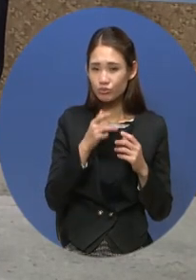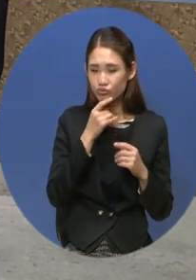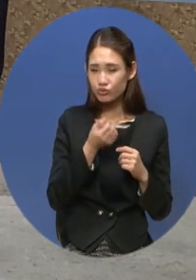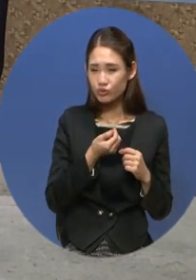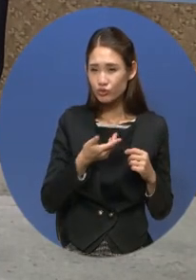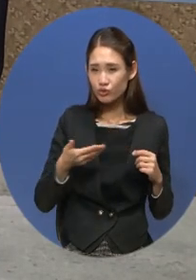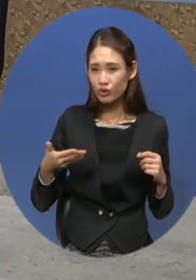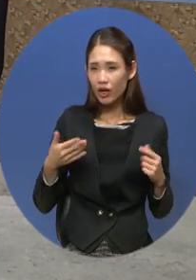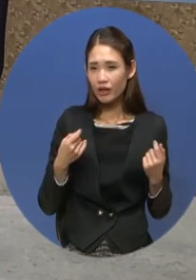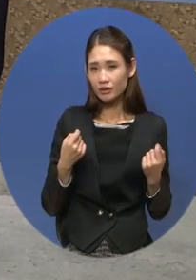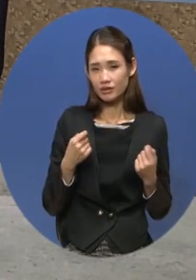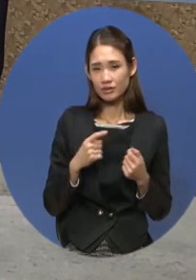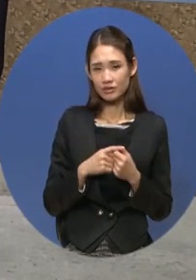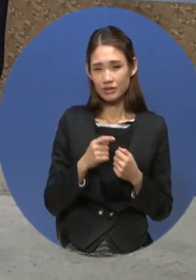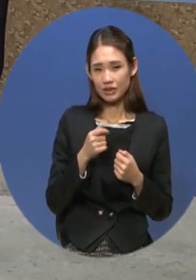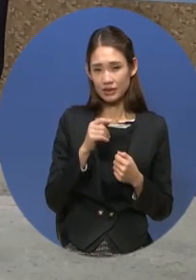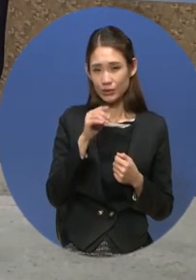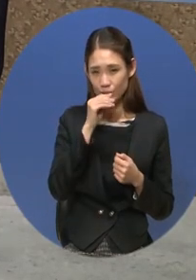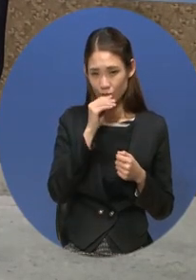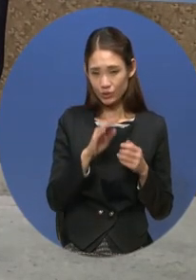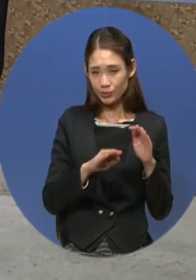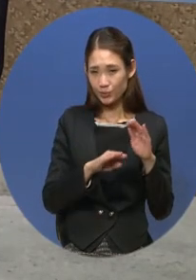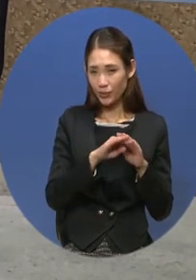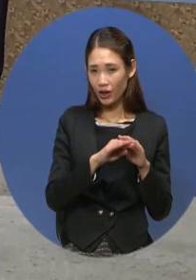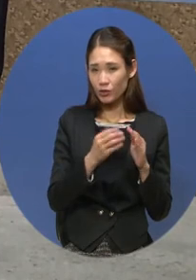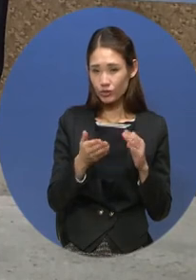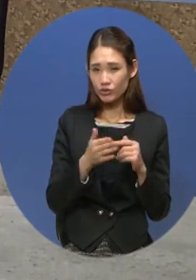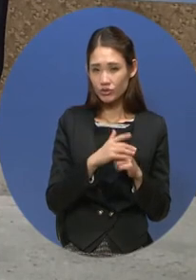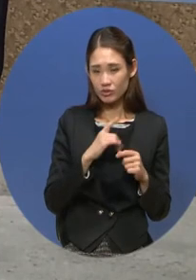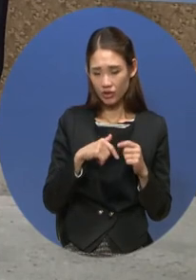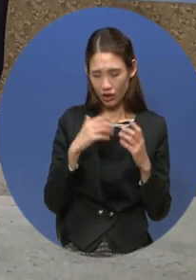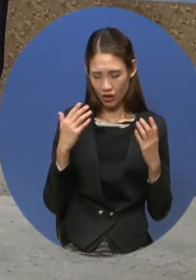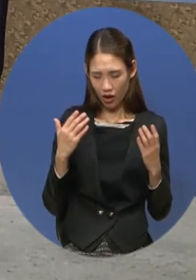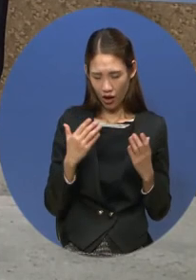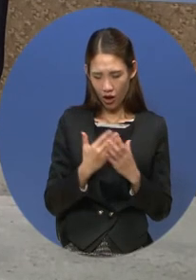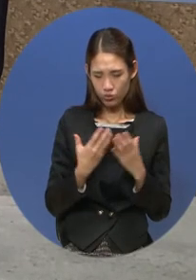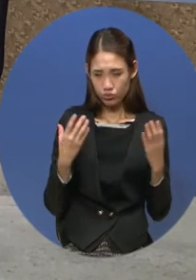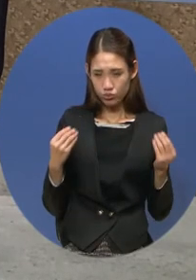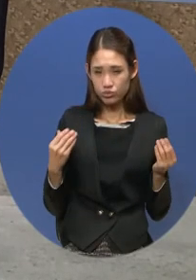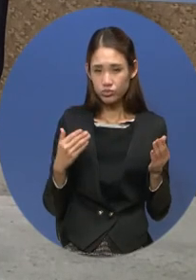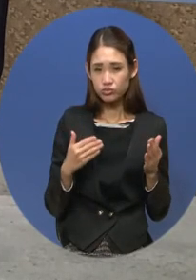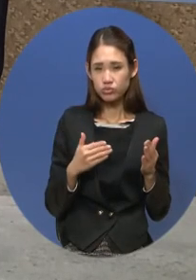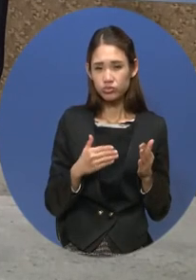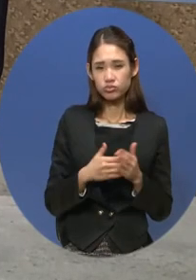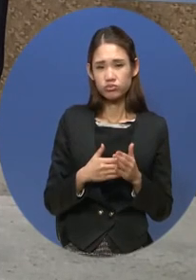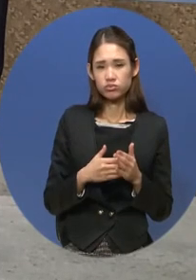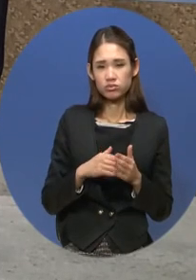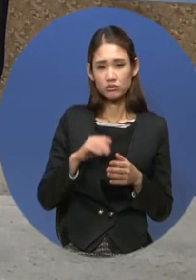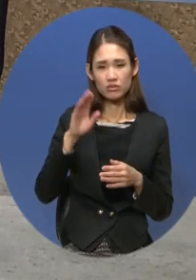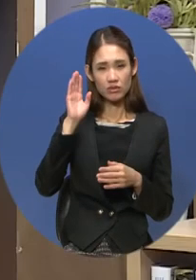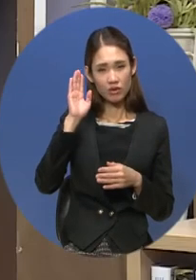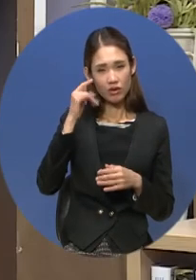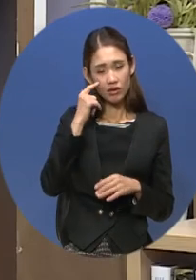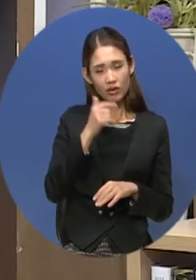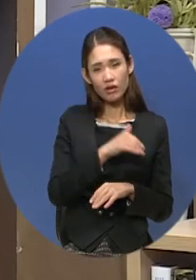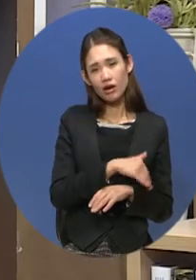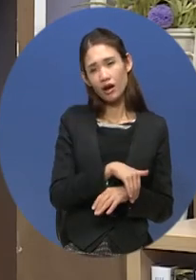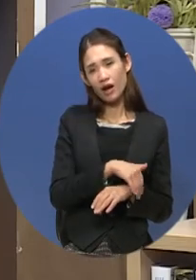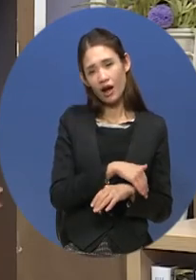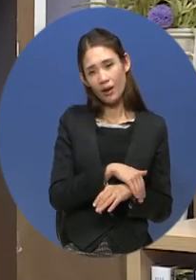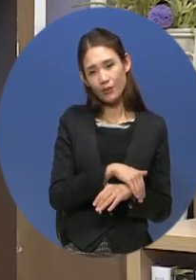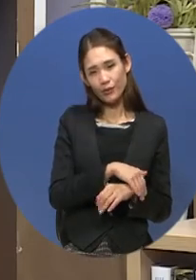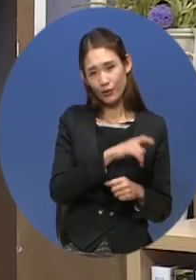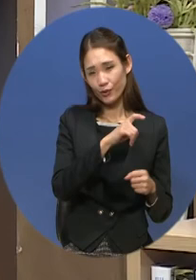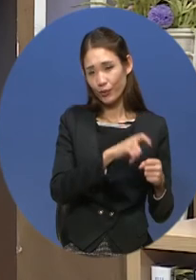그렇죠. 것처럼 그 네. 작은 틈을 메우는 게 때로는 맞습니다. 전부일 수가 네, 있는 네. 거니까요. 네. 맞습니다. 그러면